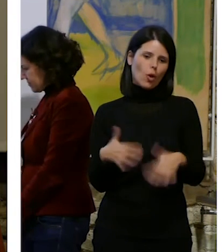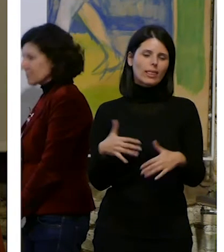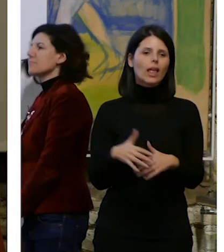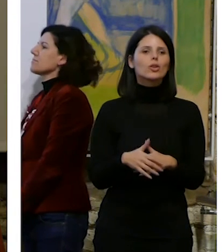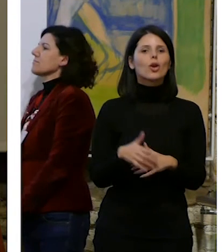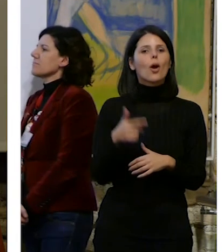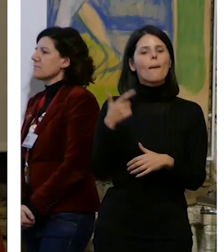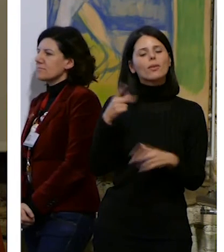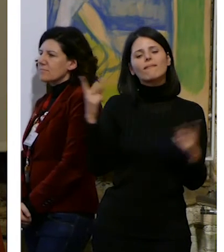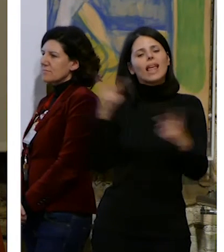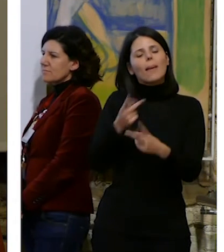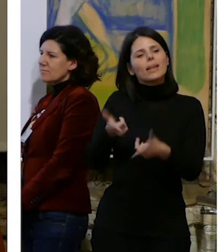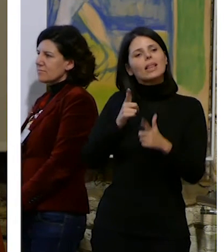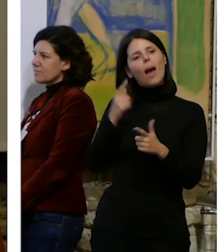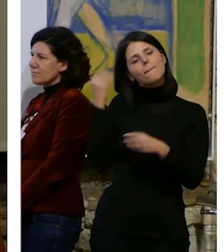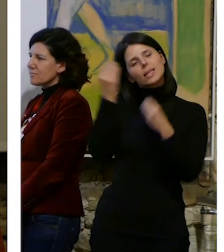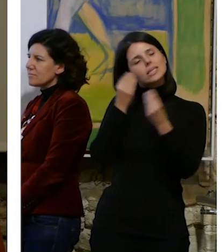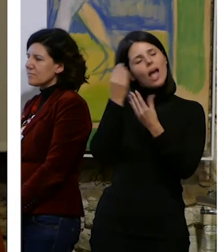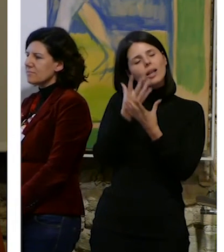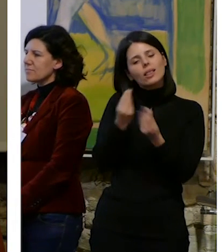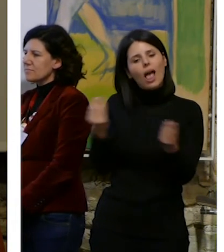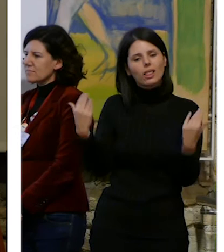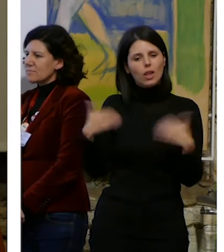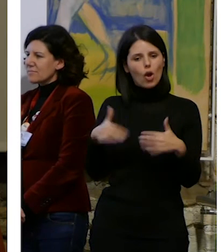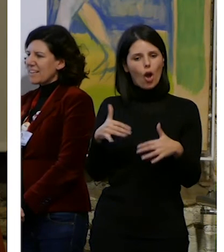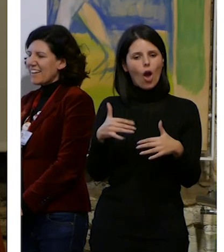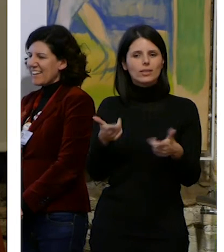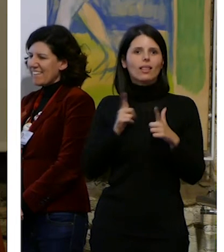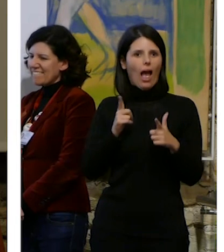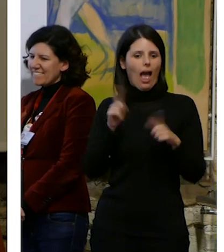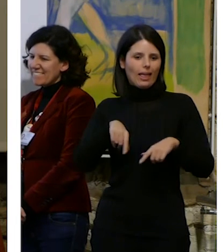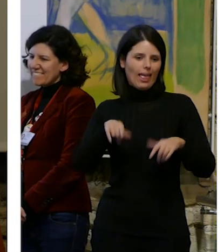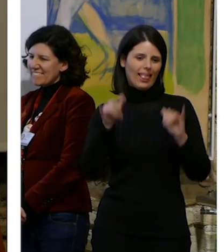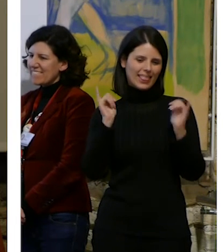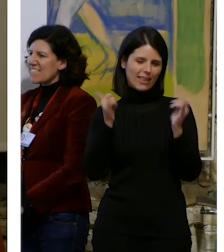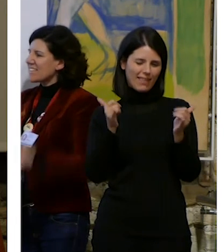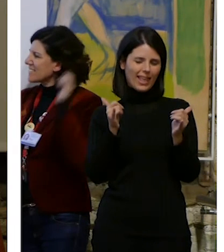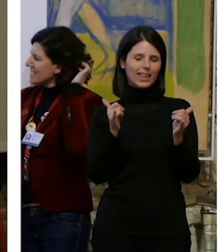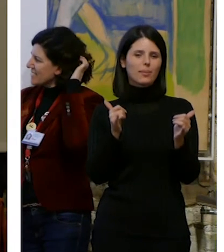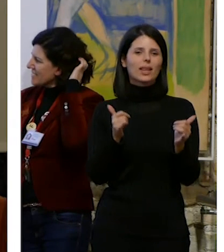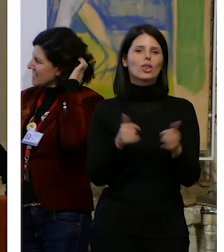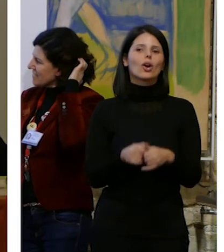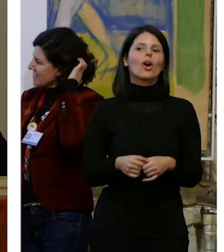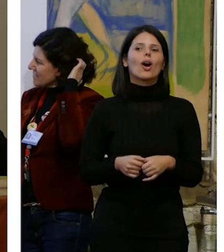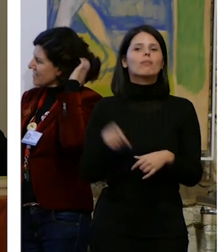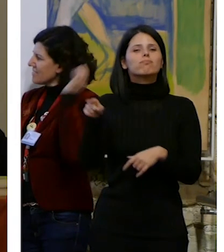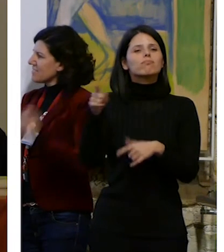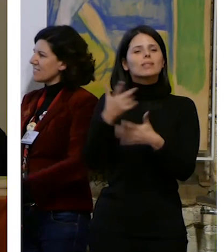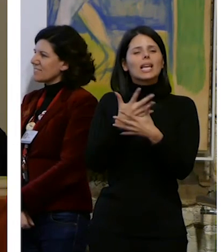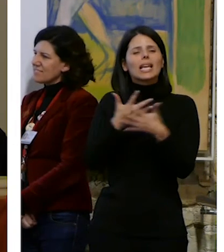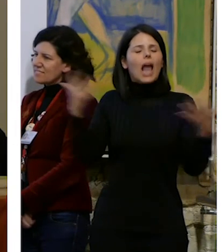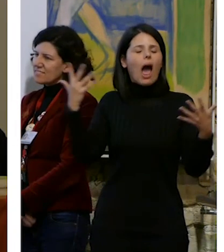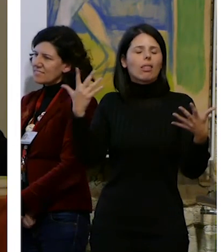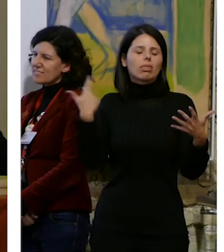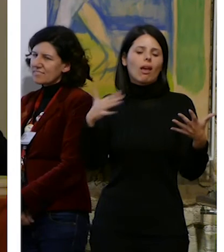veramente ti fa pensare a tante cose e nello stesso tempo ti diverte, insomma. Ha questo grande